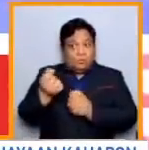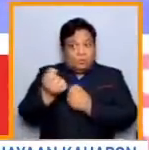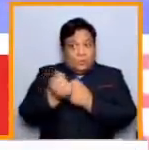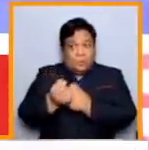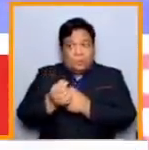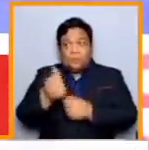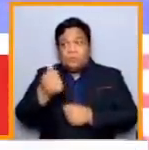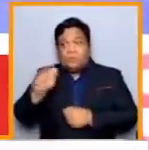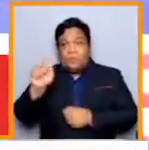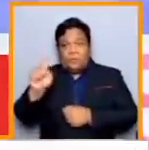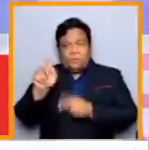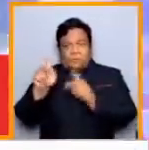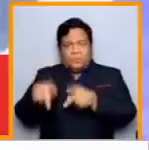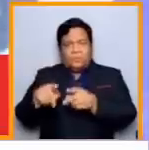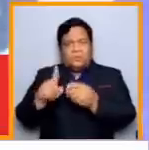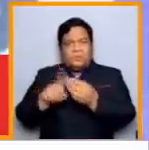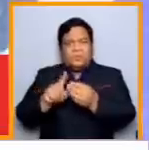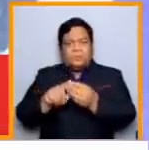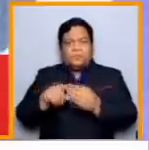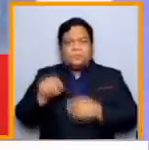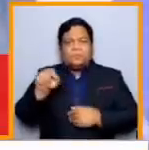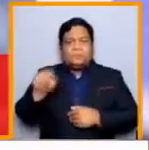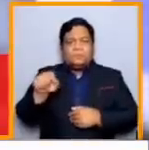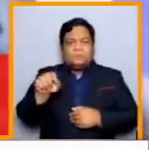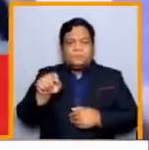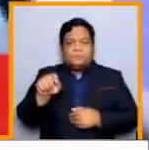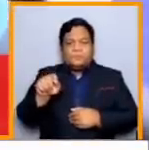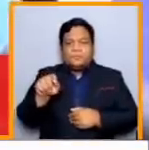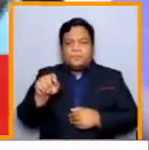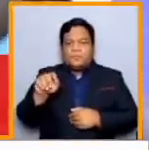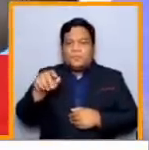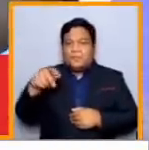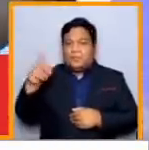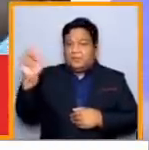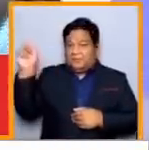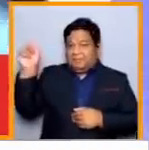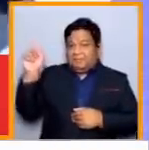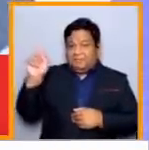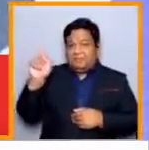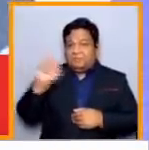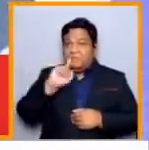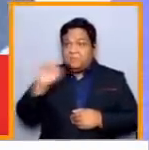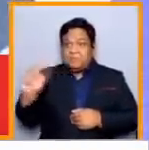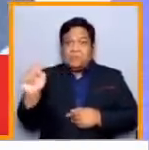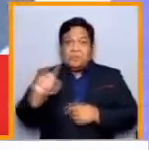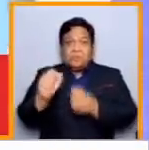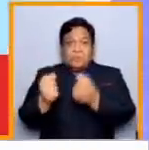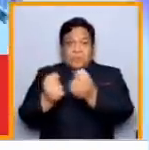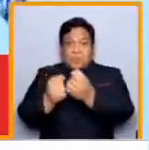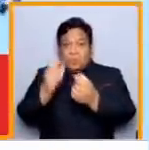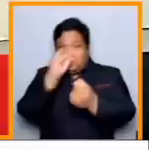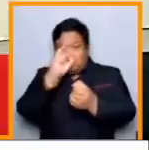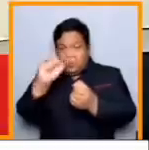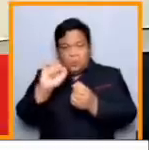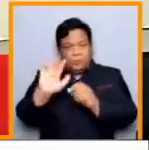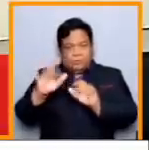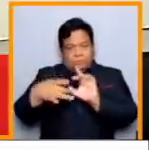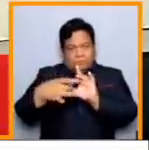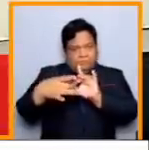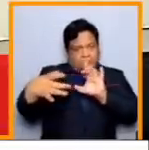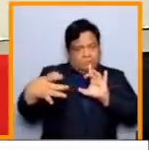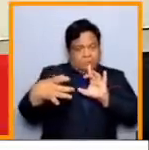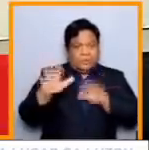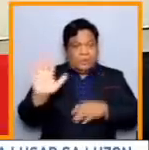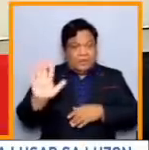dating Agrarian Reform Secretary John Castriciones kay Manila Mayor Isko Moreno. Nauna nang nilinaw ng kampo ni Moreno na